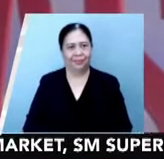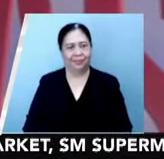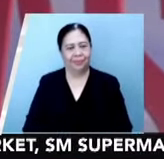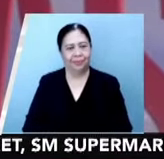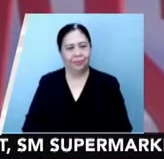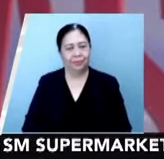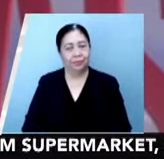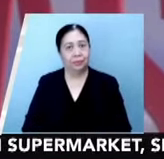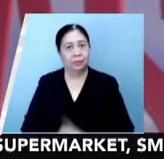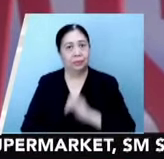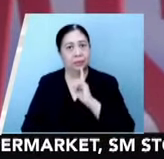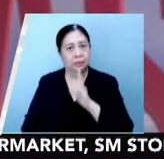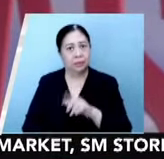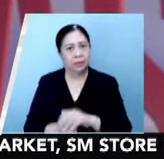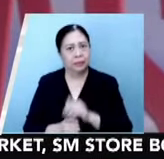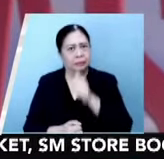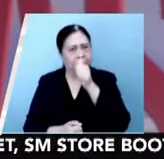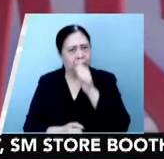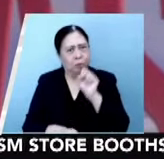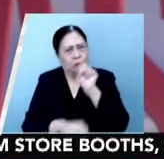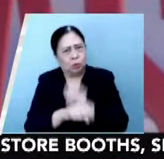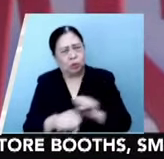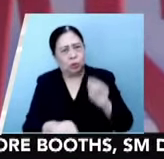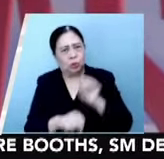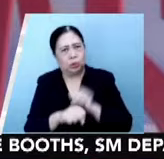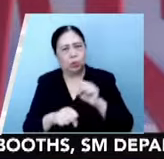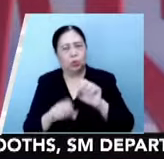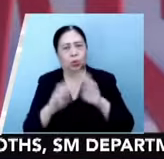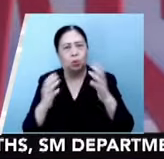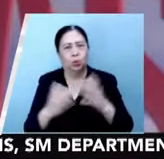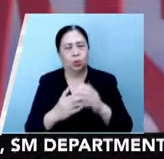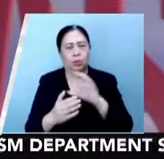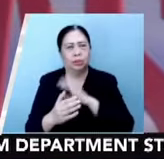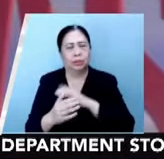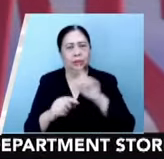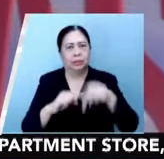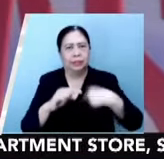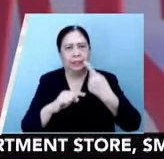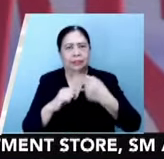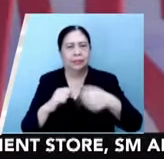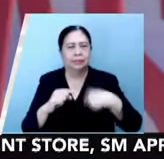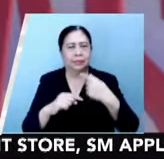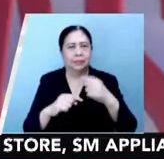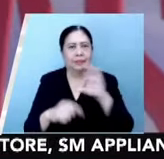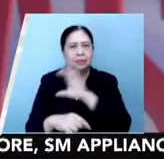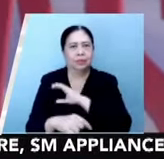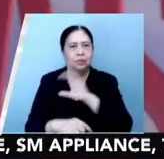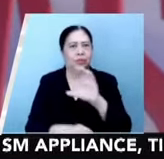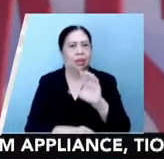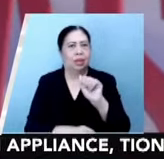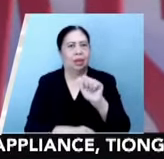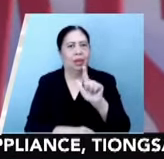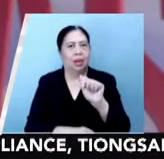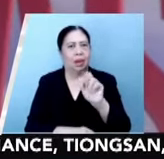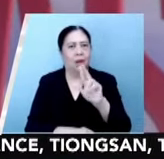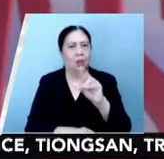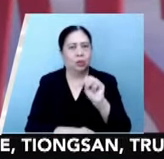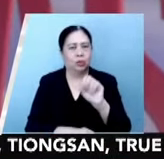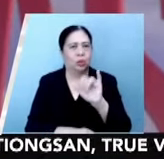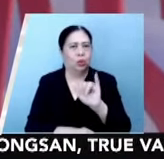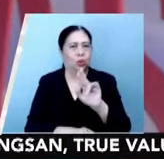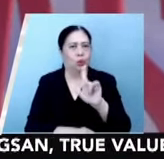Literal na nagbabanat ng buto si World Gymnastics Champion Carlos Yulo sa pamamagitan ng mga pagsabak sa ilang pang international